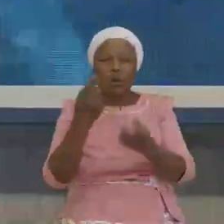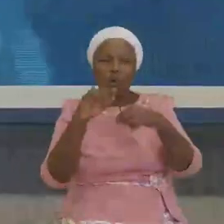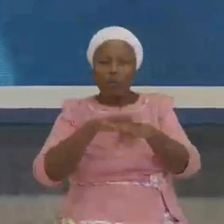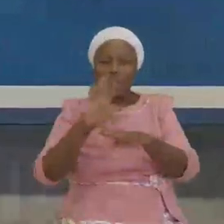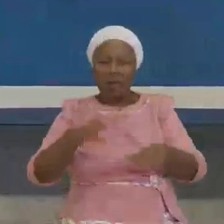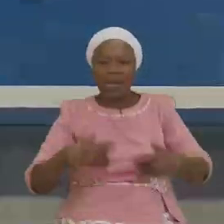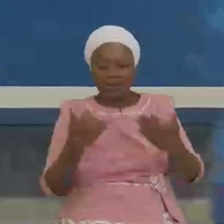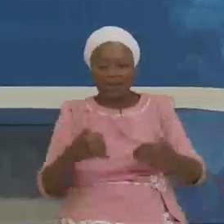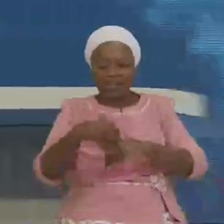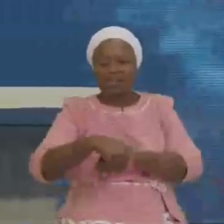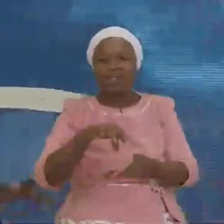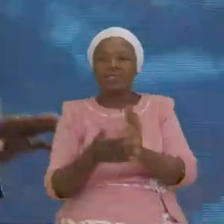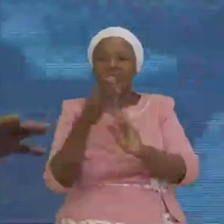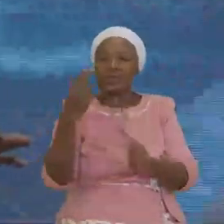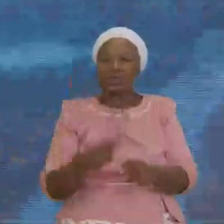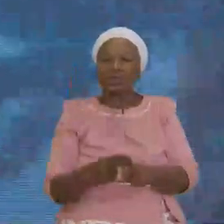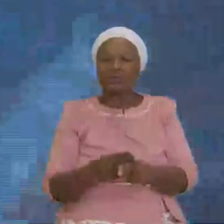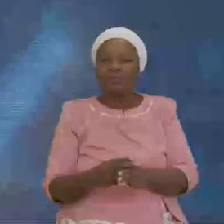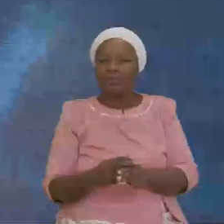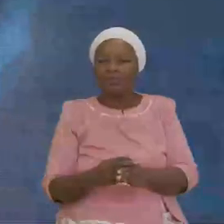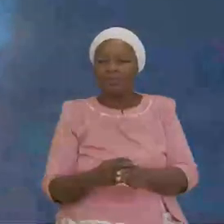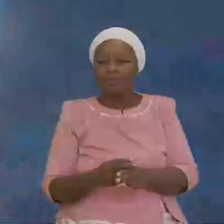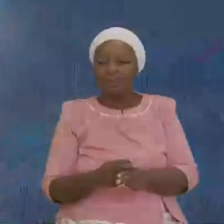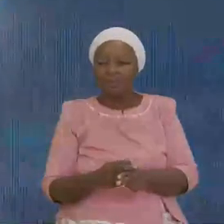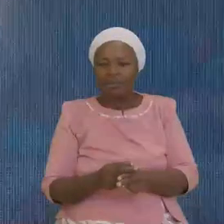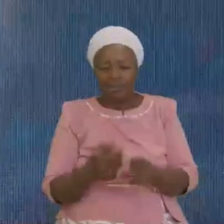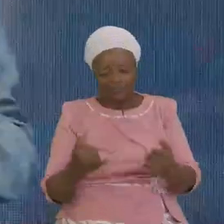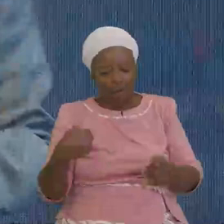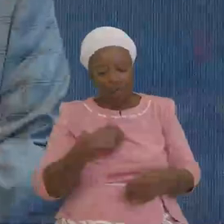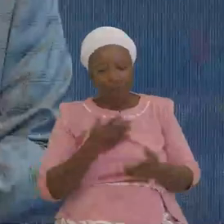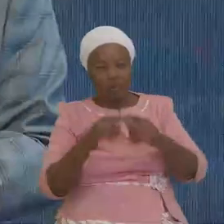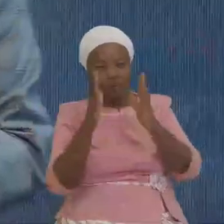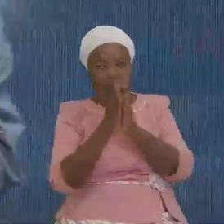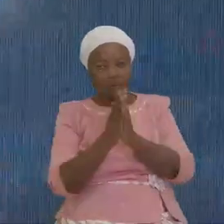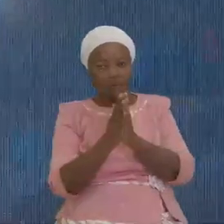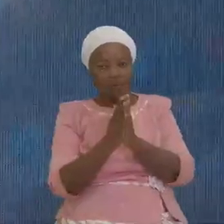toi. Les miracles viendront sur toi ce soir.